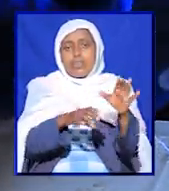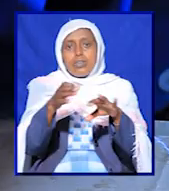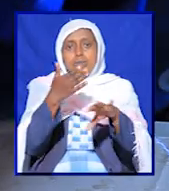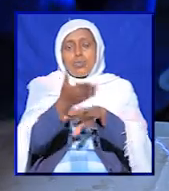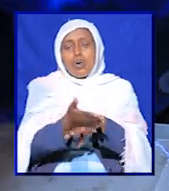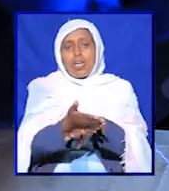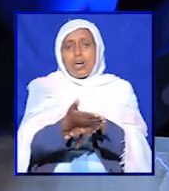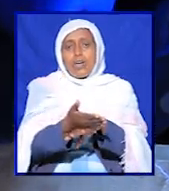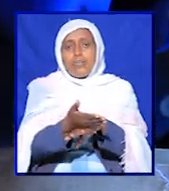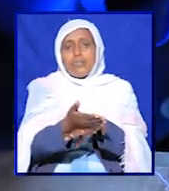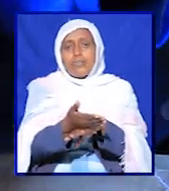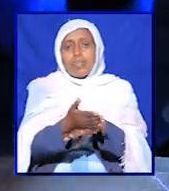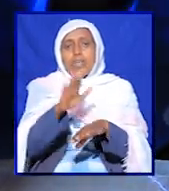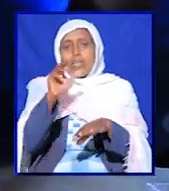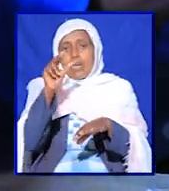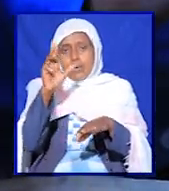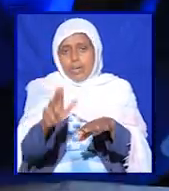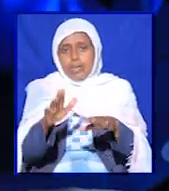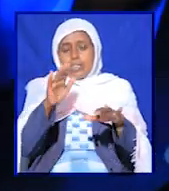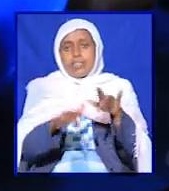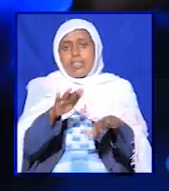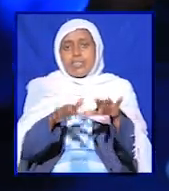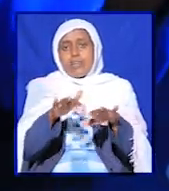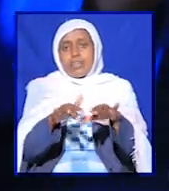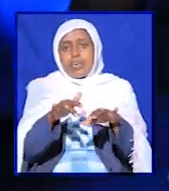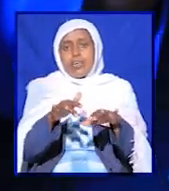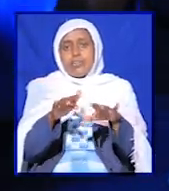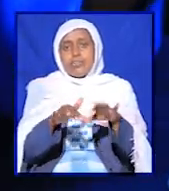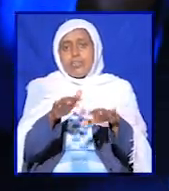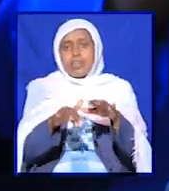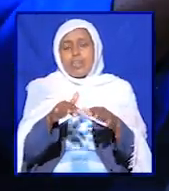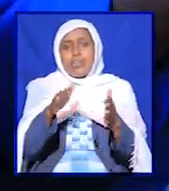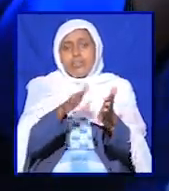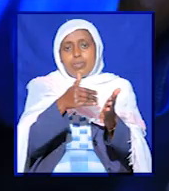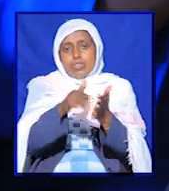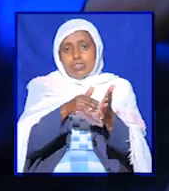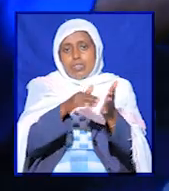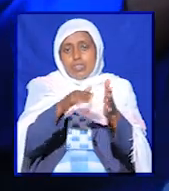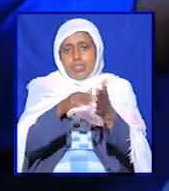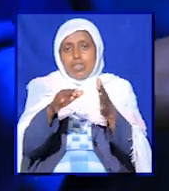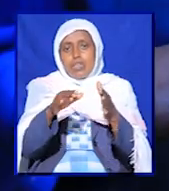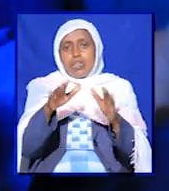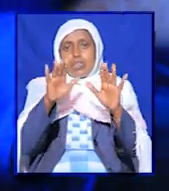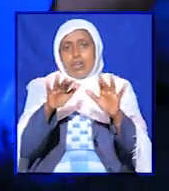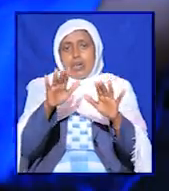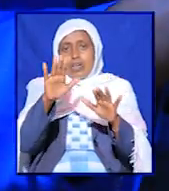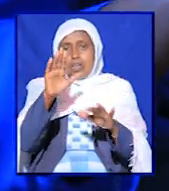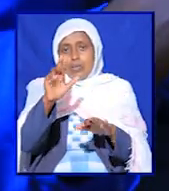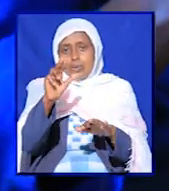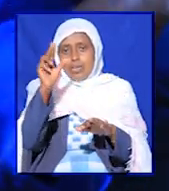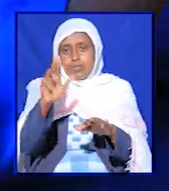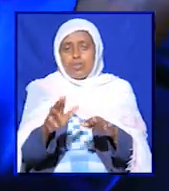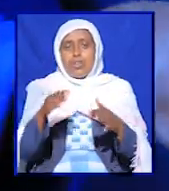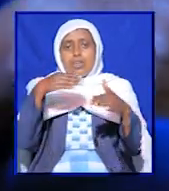እሱን ከመተው በኋላ ያው ገበር ሰፋና የማስትሽ ቀብቼ ገበሩን አስከባለሁ። ገበሩን አስከብቼ